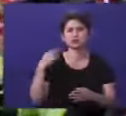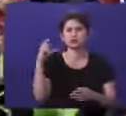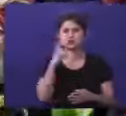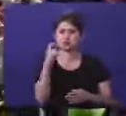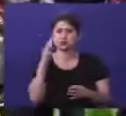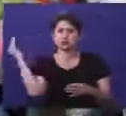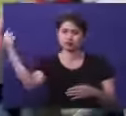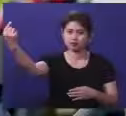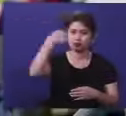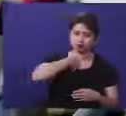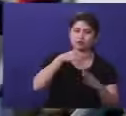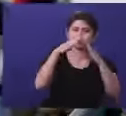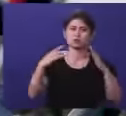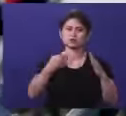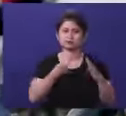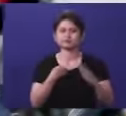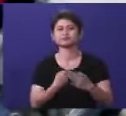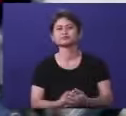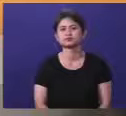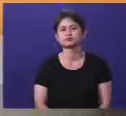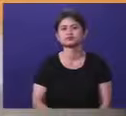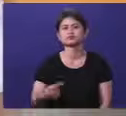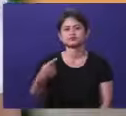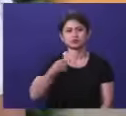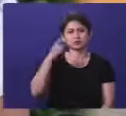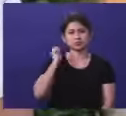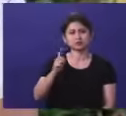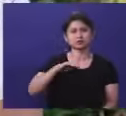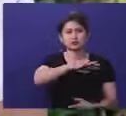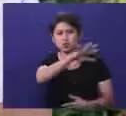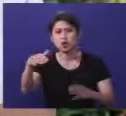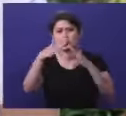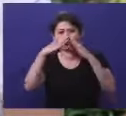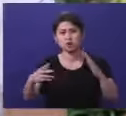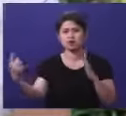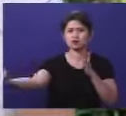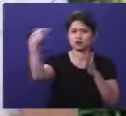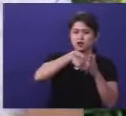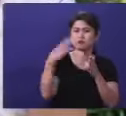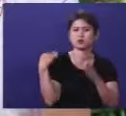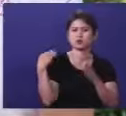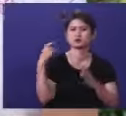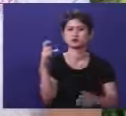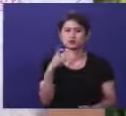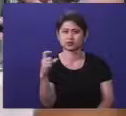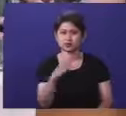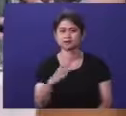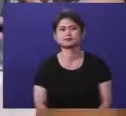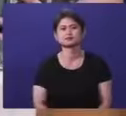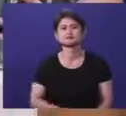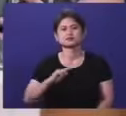Saya akan memastikan petugas coklit mendatangi rumah saya. Saya akan memastikan semua rumah di perumahan ini didatangi petugas